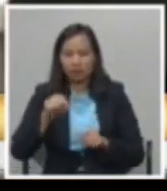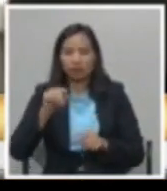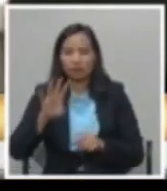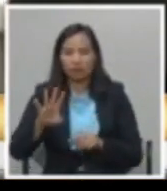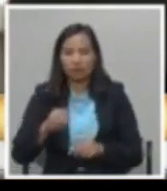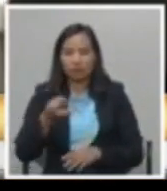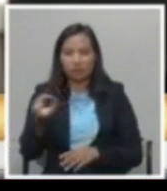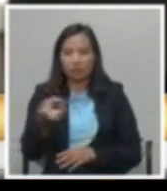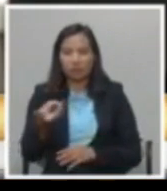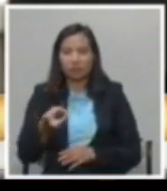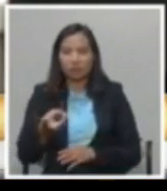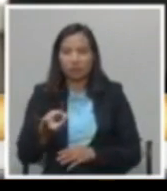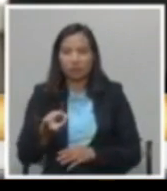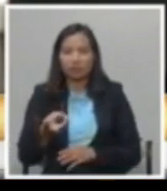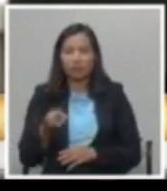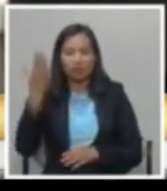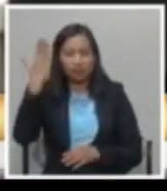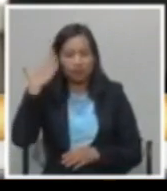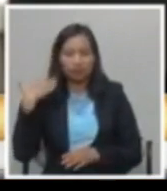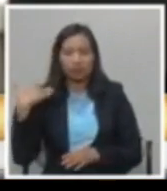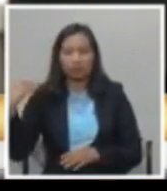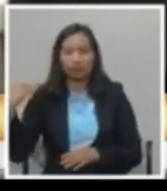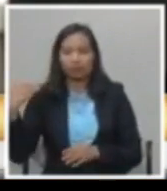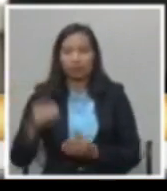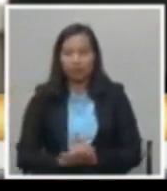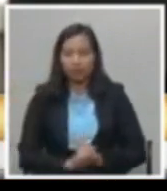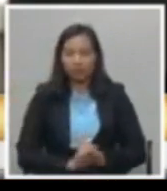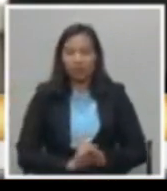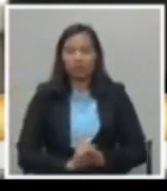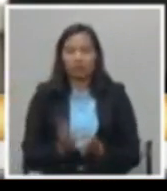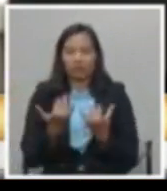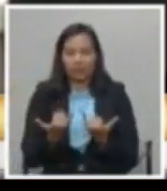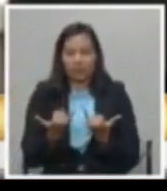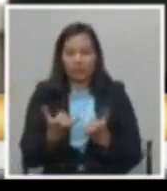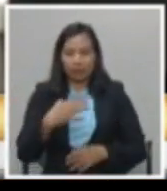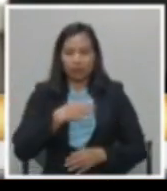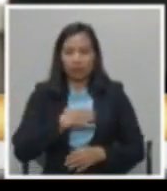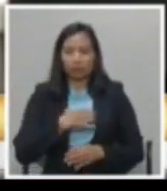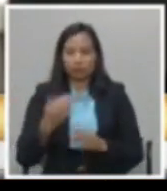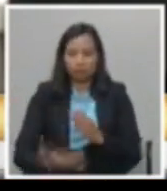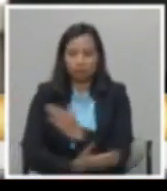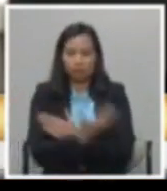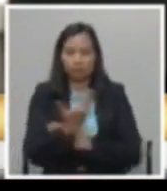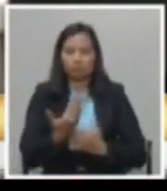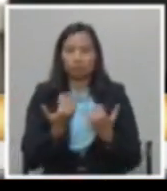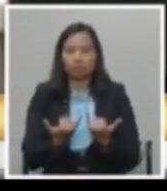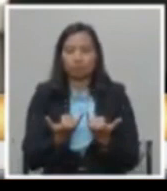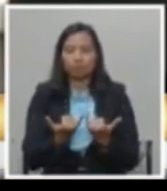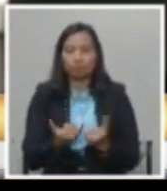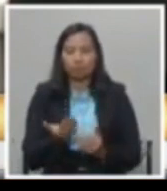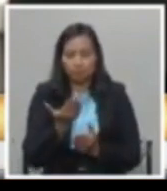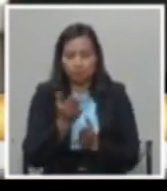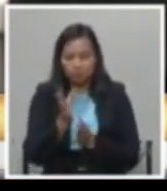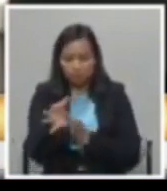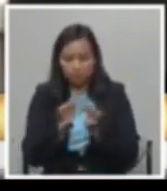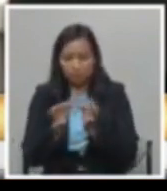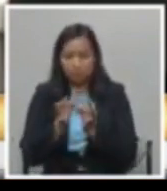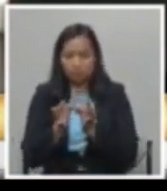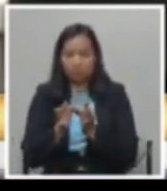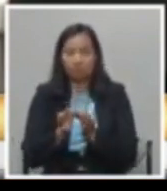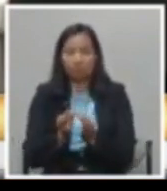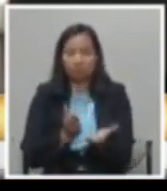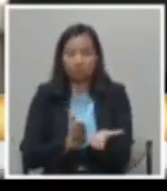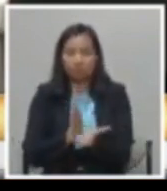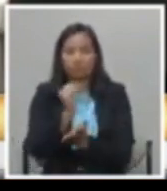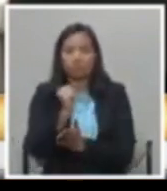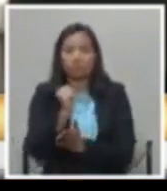น้อยกว่าสมัยรัฐบาลพรรคเพื่อไทยเพราะนั้นในตรงนี้เนี่ยผมอยากที่จะใช้โอกาสนี้ในการที่จะสื่อสารผ่านท่านประธาน